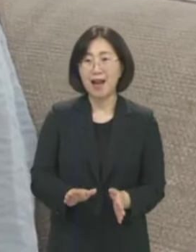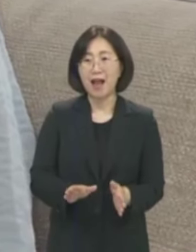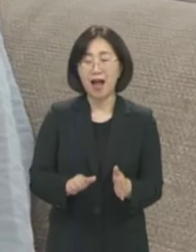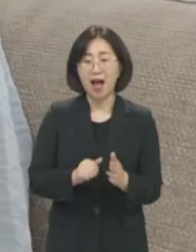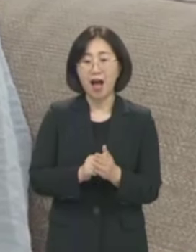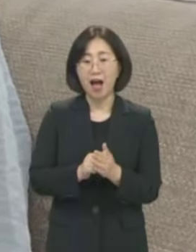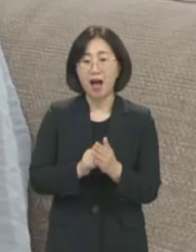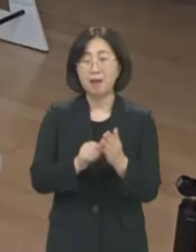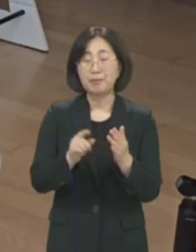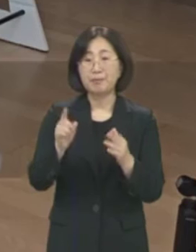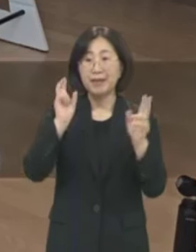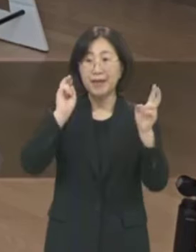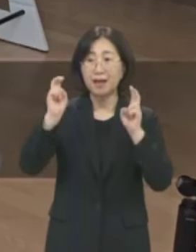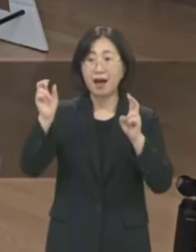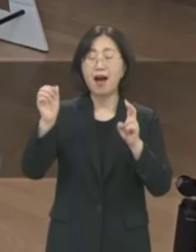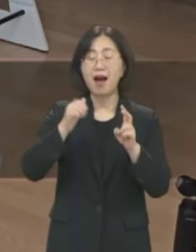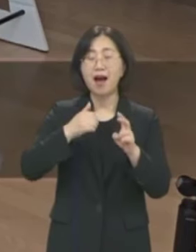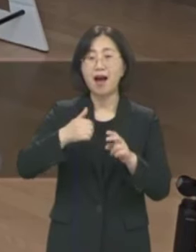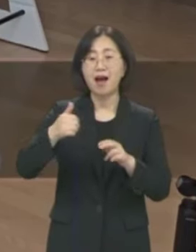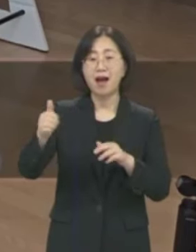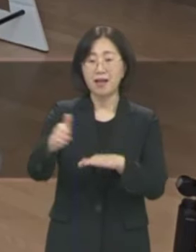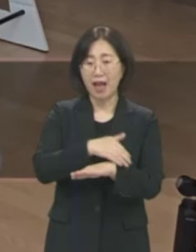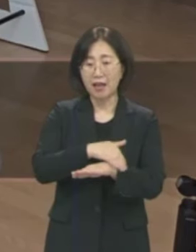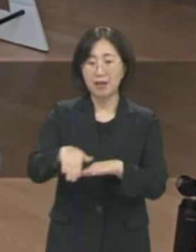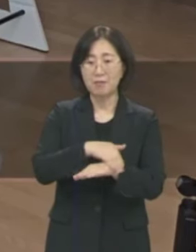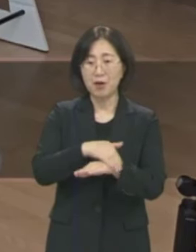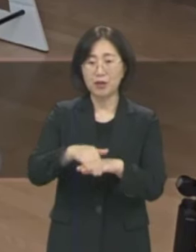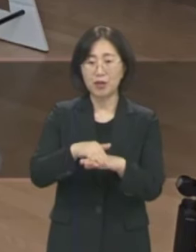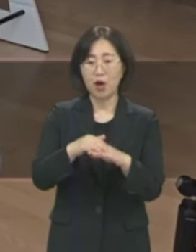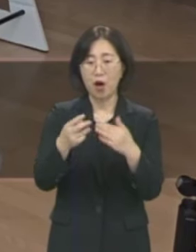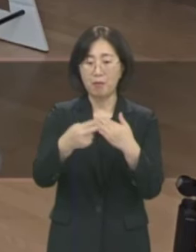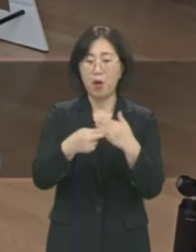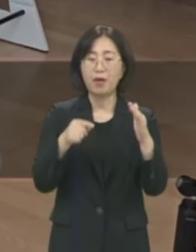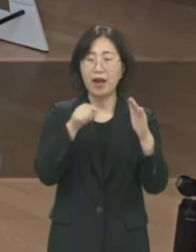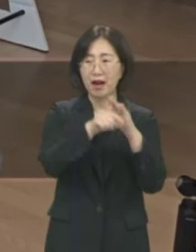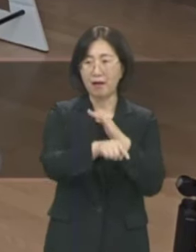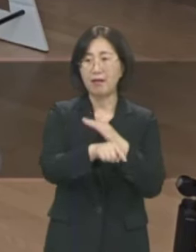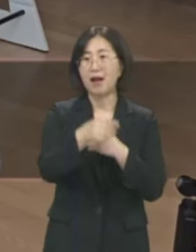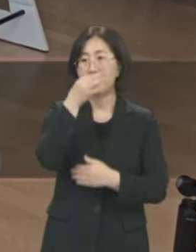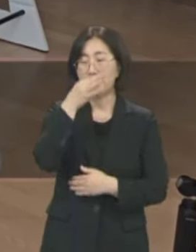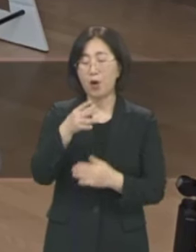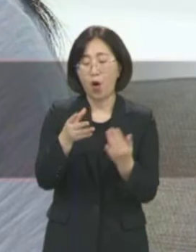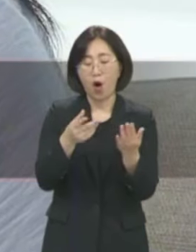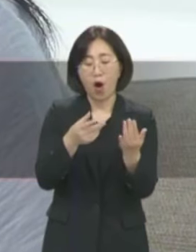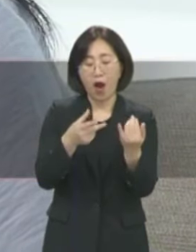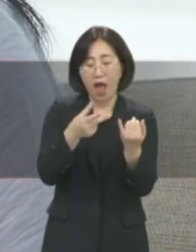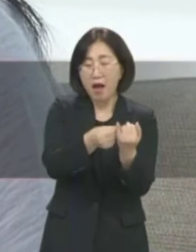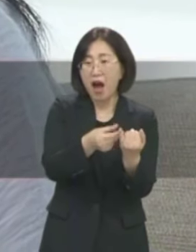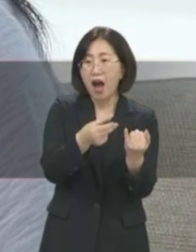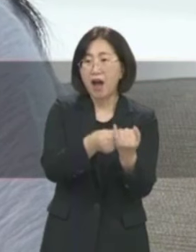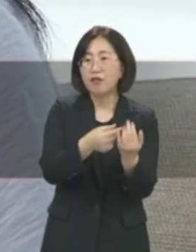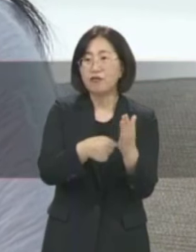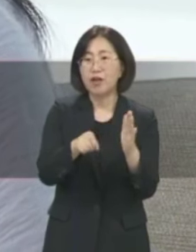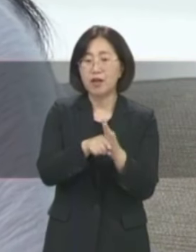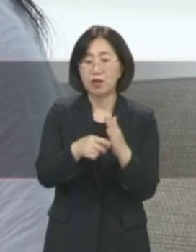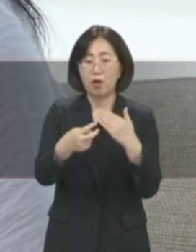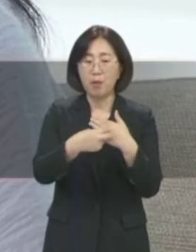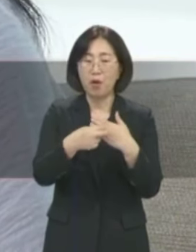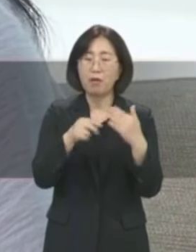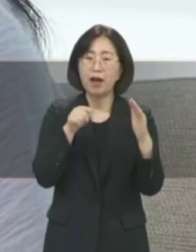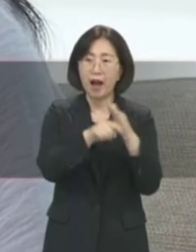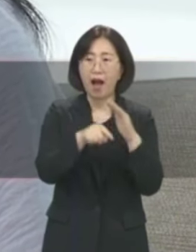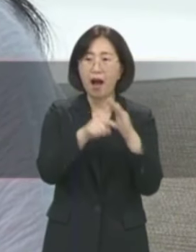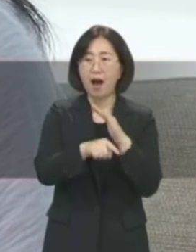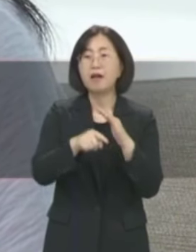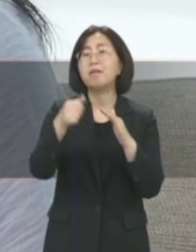쉽지 않았습니다. 사이클을 돌려면 훨씬 많이 더 병원에 방문을 해야 되거든요. 평일에 병원을 가게